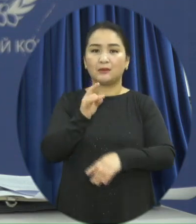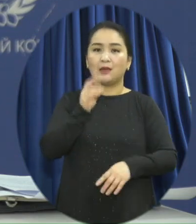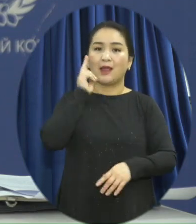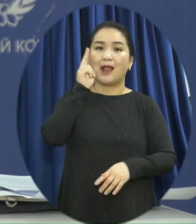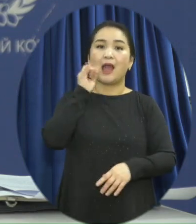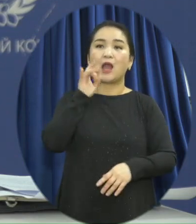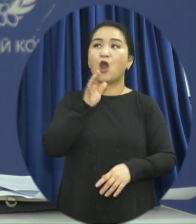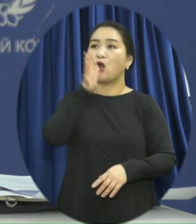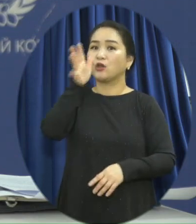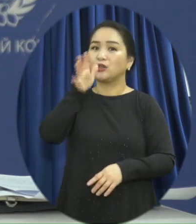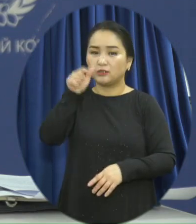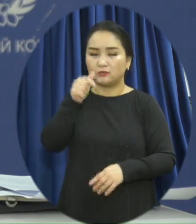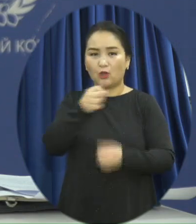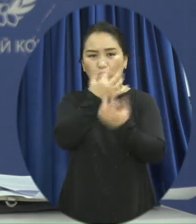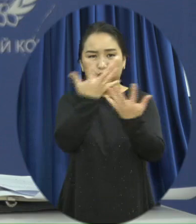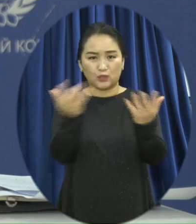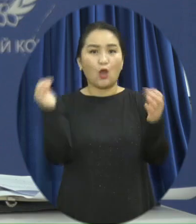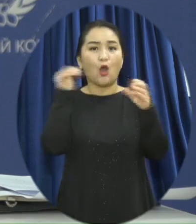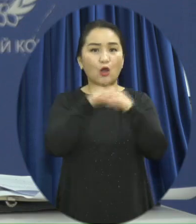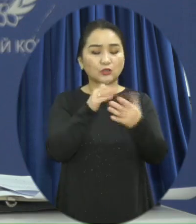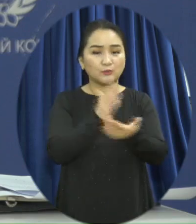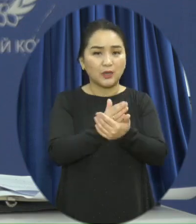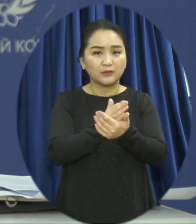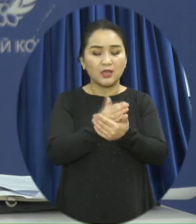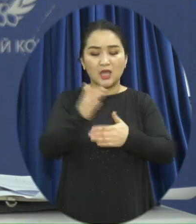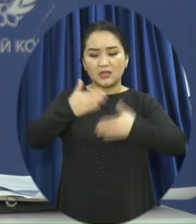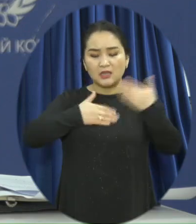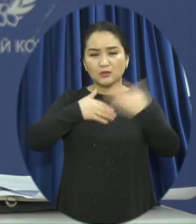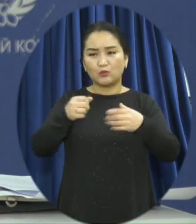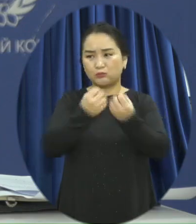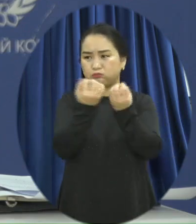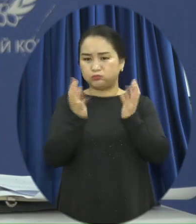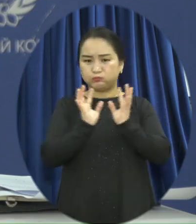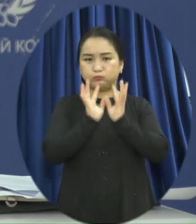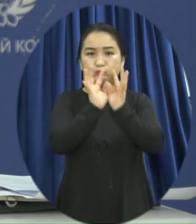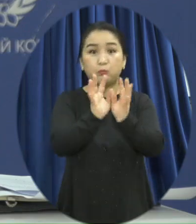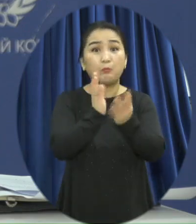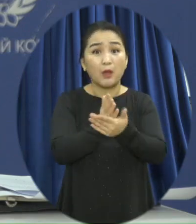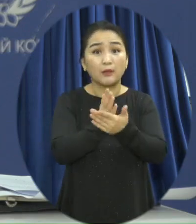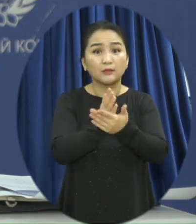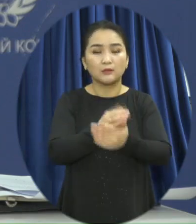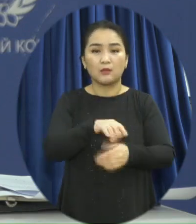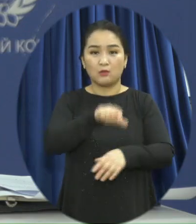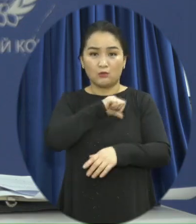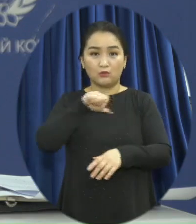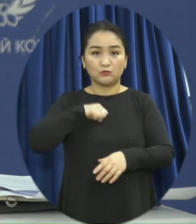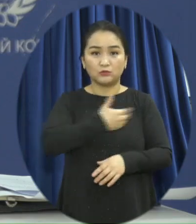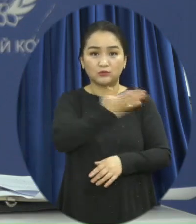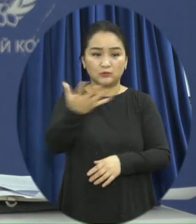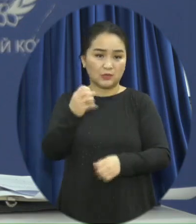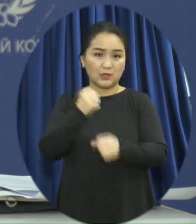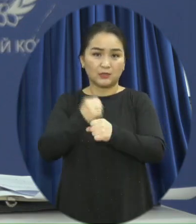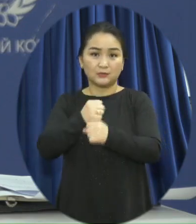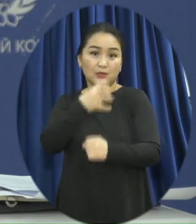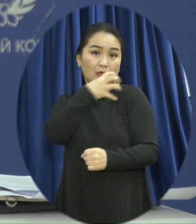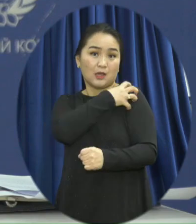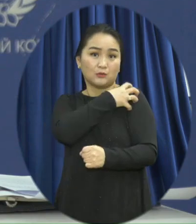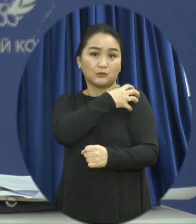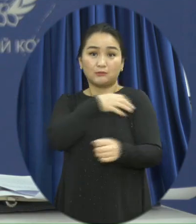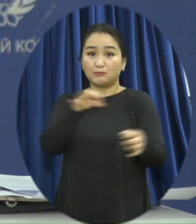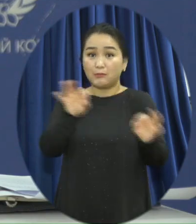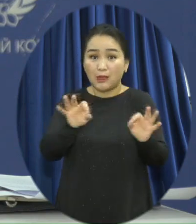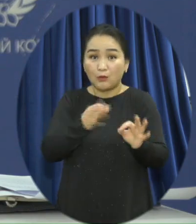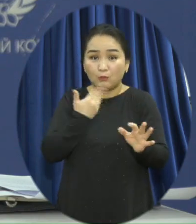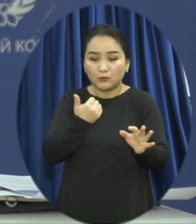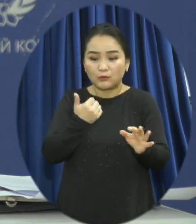Гудамжинд олуулаа бөөгнөрч зогсож байна. Дэлгүүр хоршоонд бөөнөрөө явж байна. Тэгэхээр бид нар хариуцлага алдвал одоо ийм байдал төрүн шүү гэдгийн тод